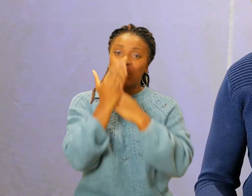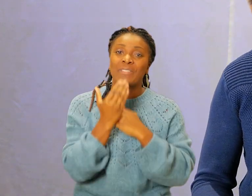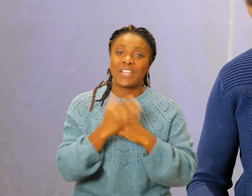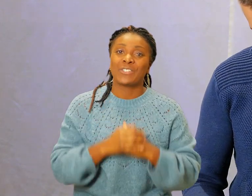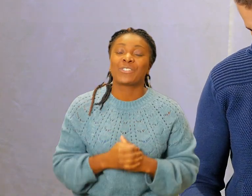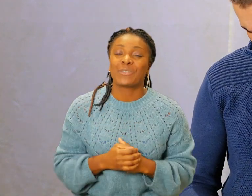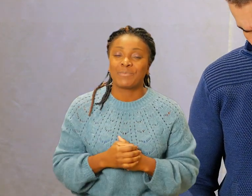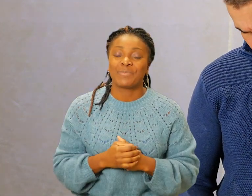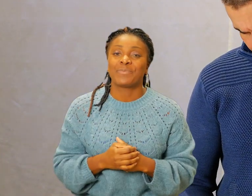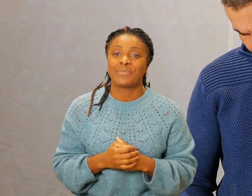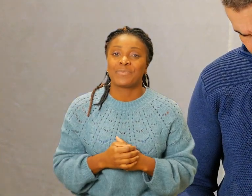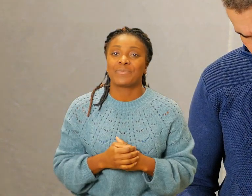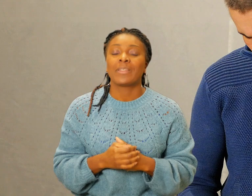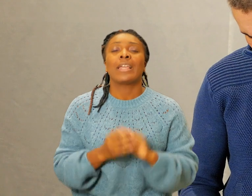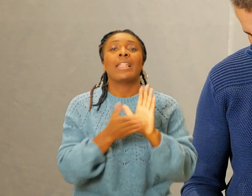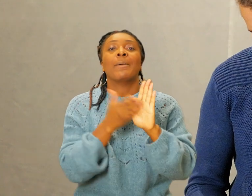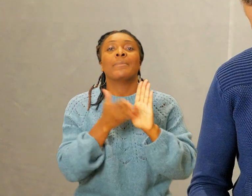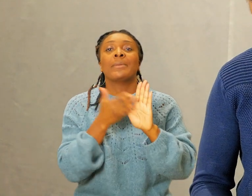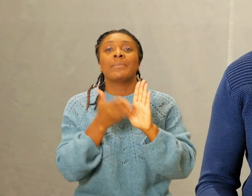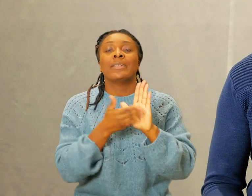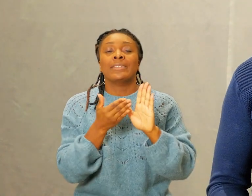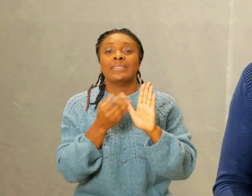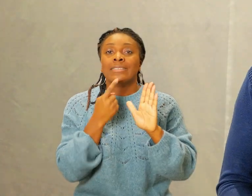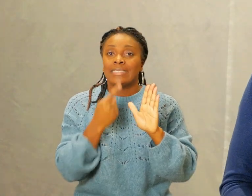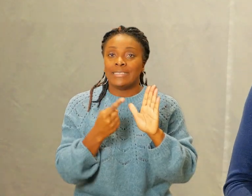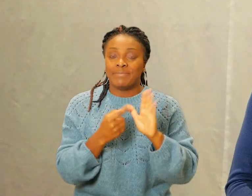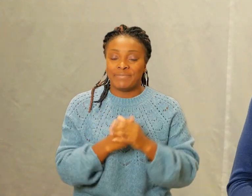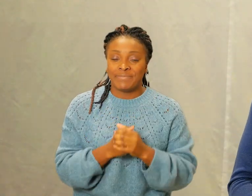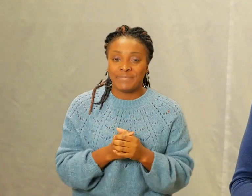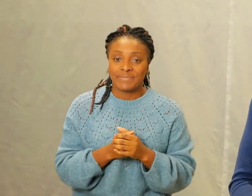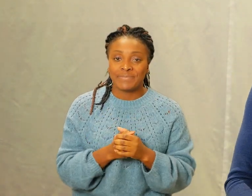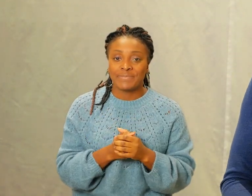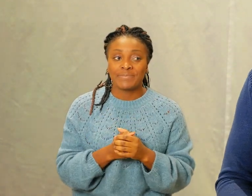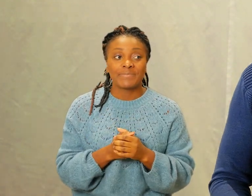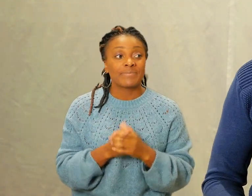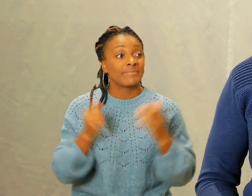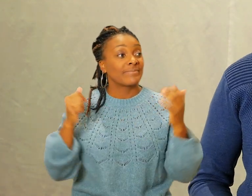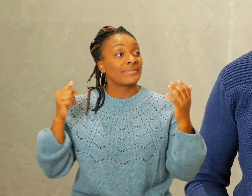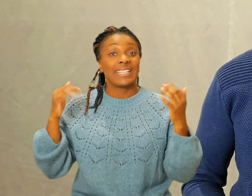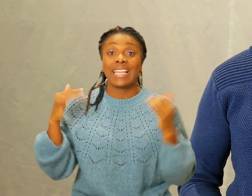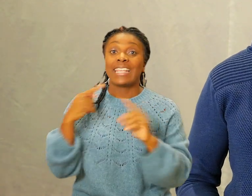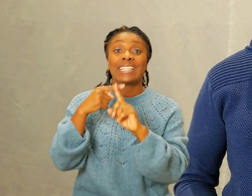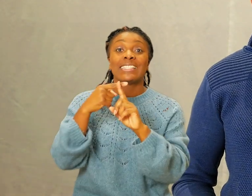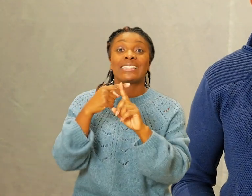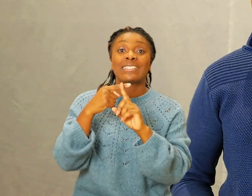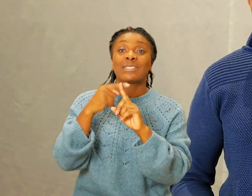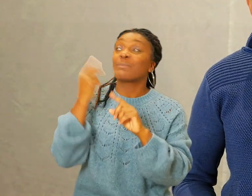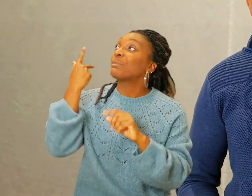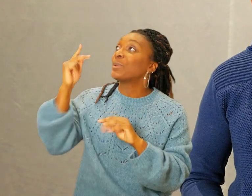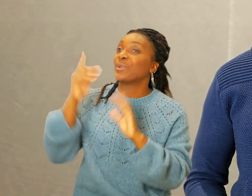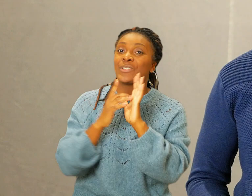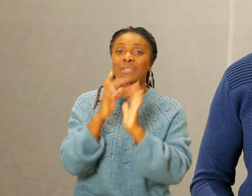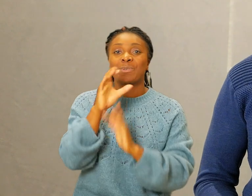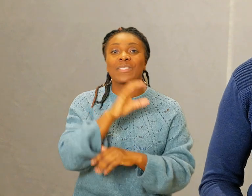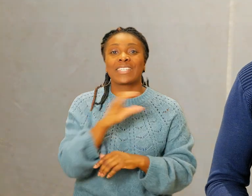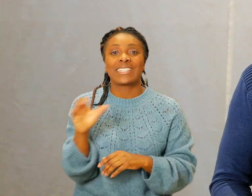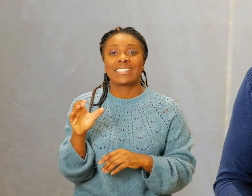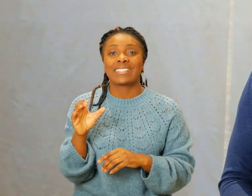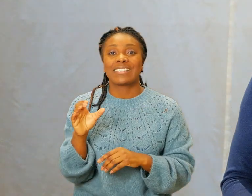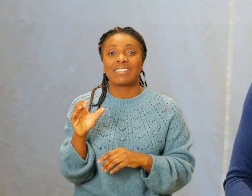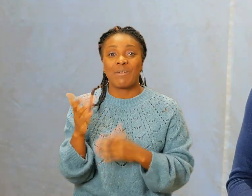J'aimerais te rappeler dans les Écritures comme quoi, l'Église de Jésus-Christ, les portes de